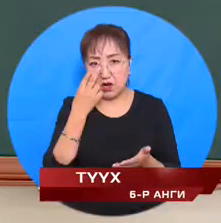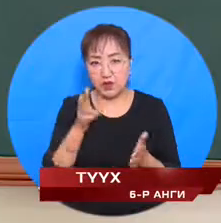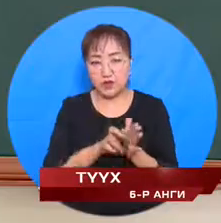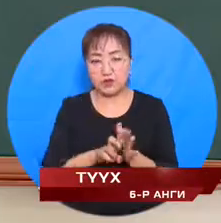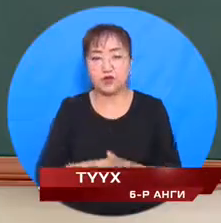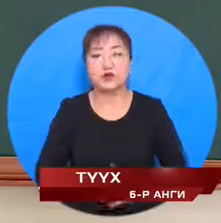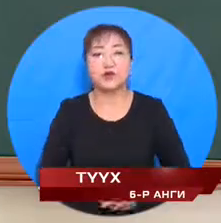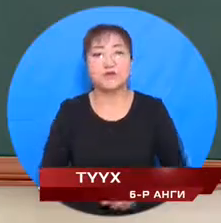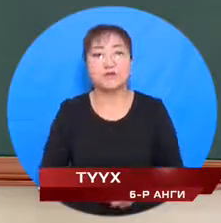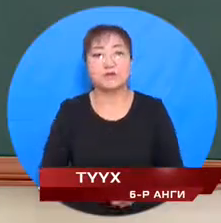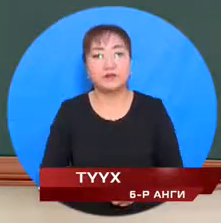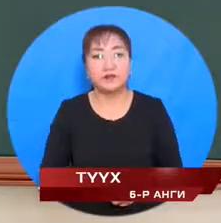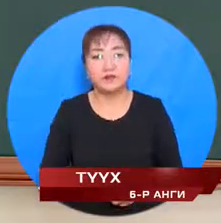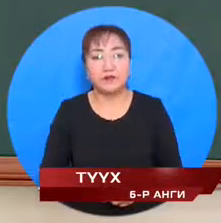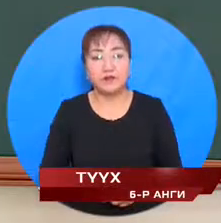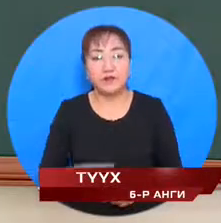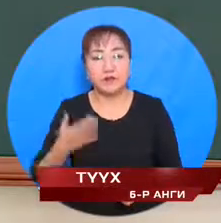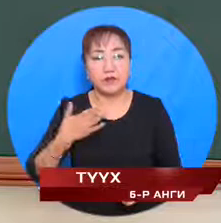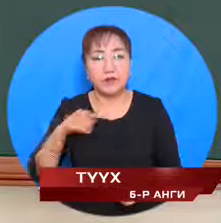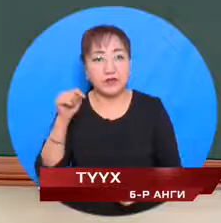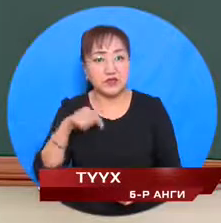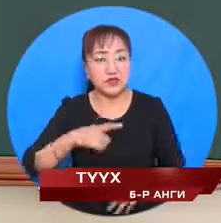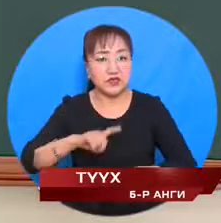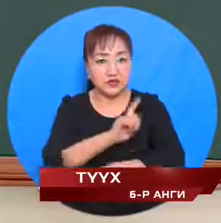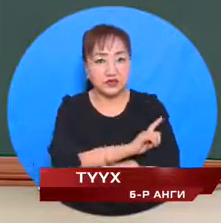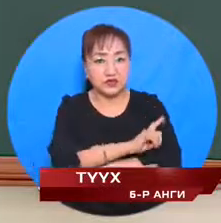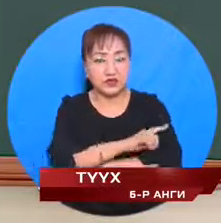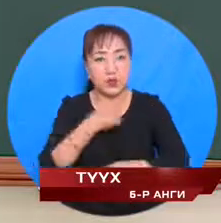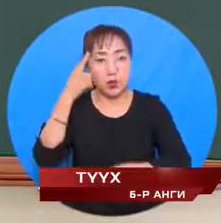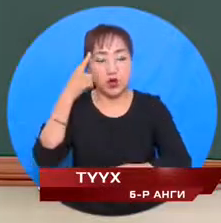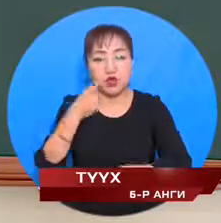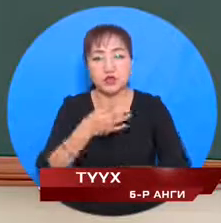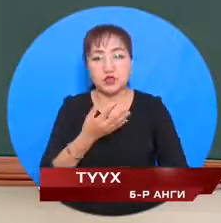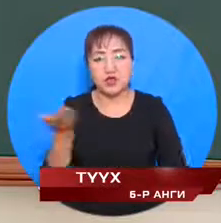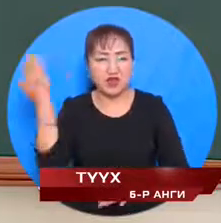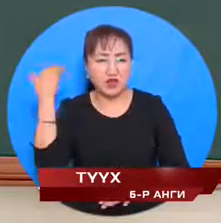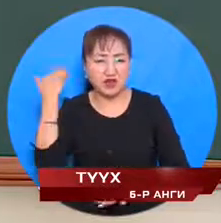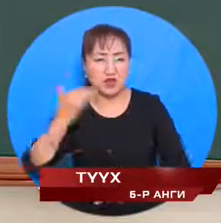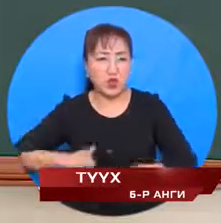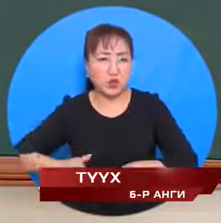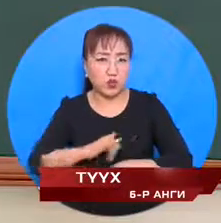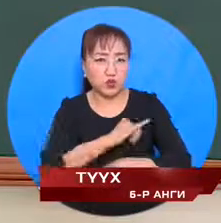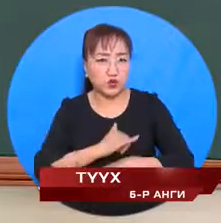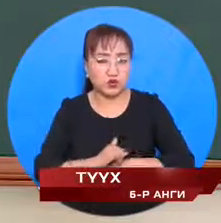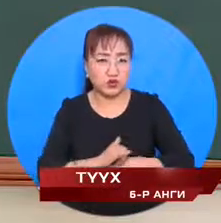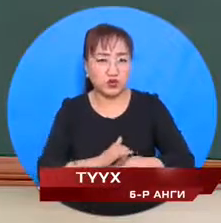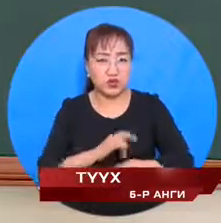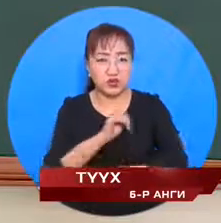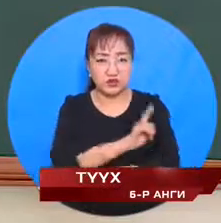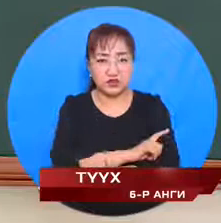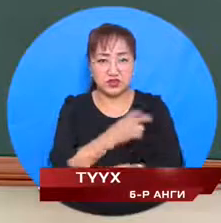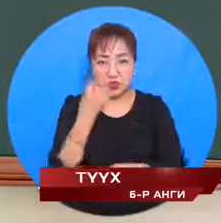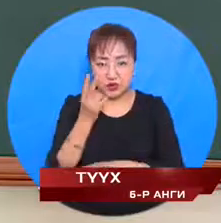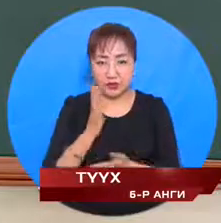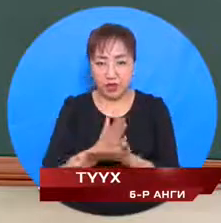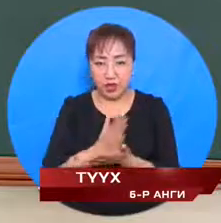За хүүхдүүд маань тэгэхээр бид нэр буюу энэ хичээлийн хүрээнд Монголын эртний улсууд буюу хичээлүүдийг үзэж байгаа учраас одоо